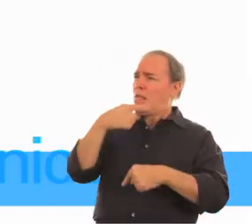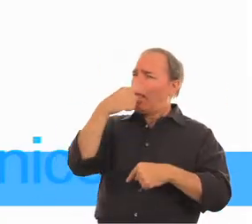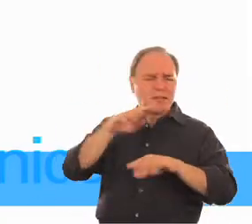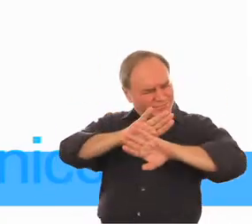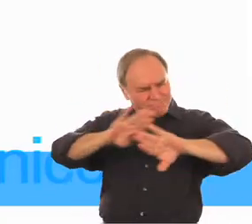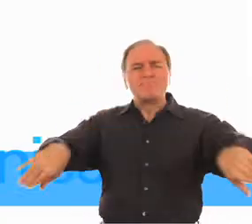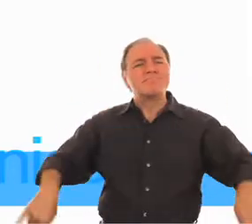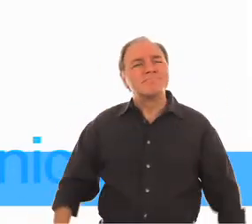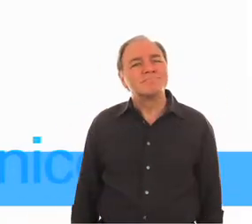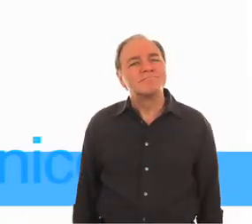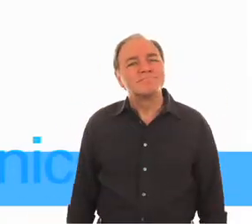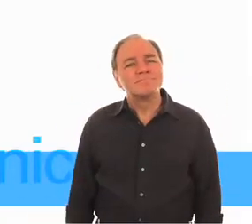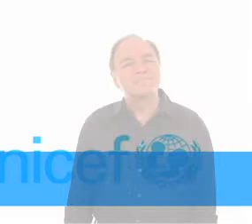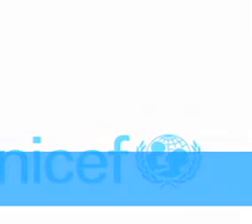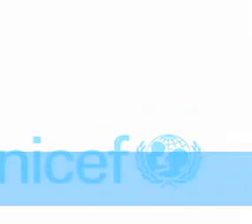Fin du module